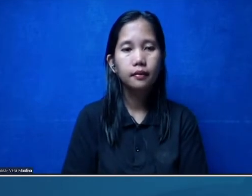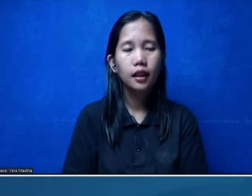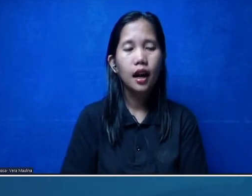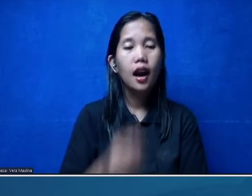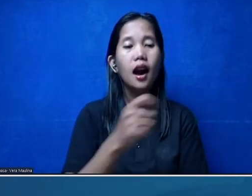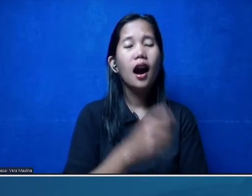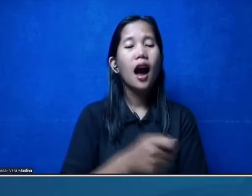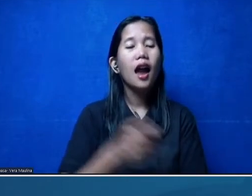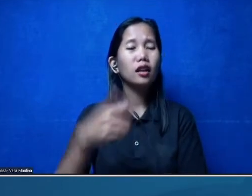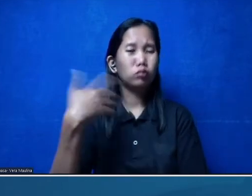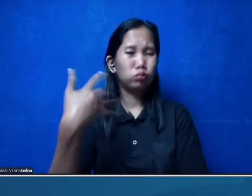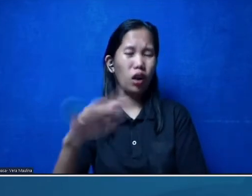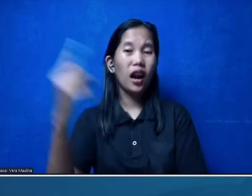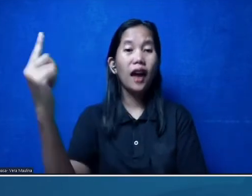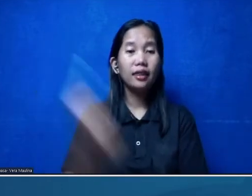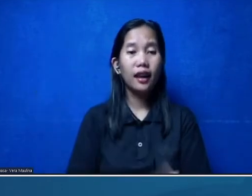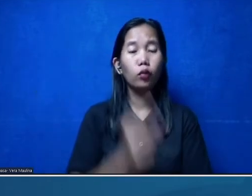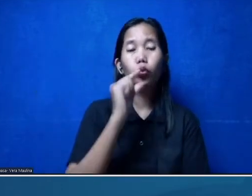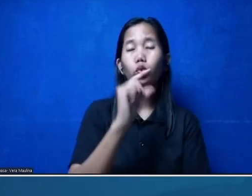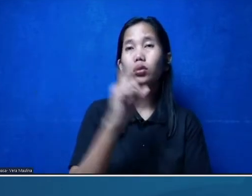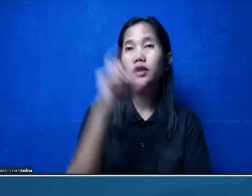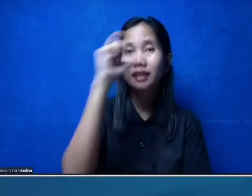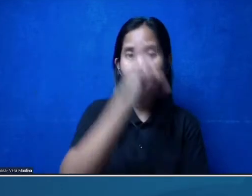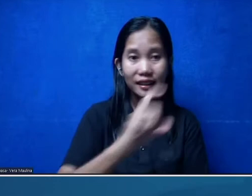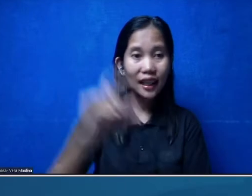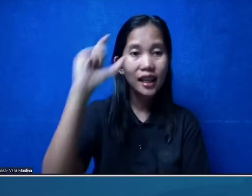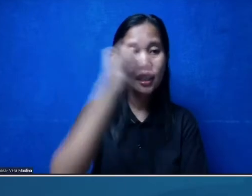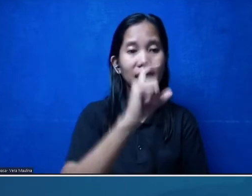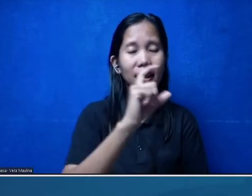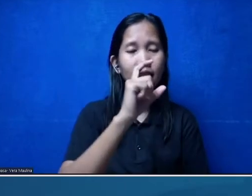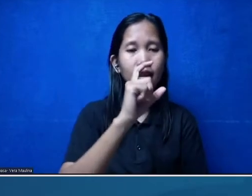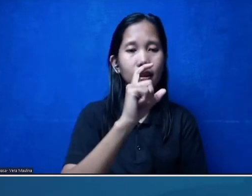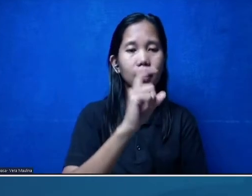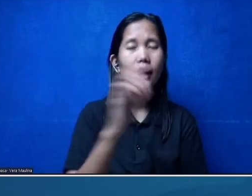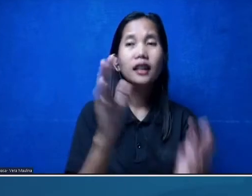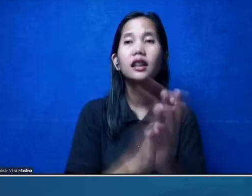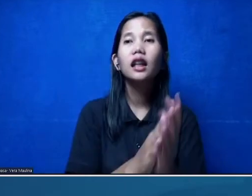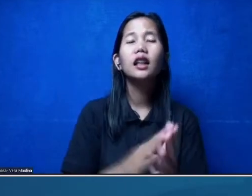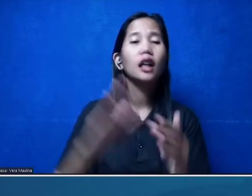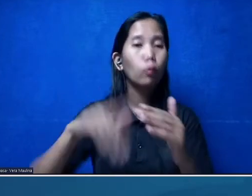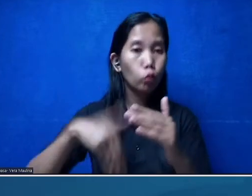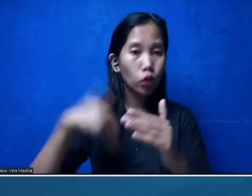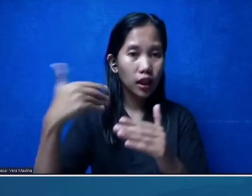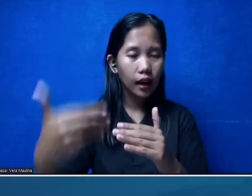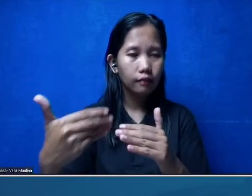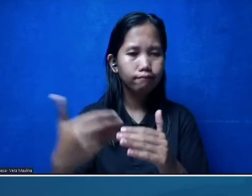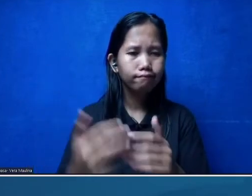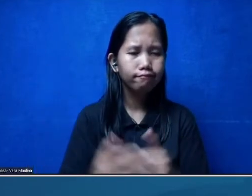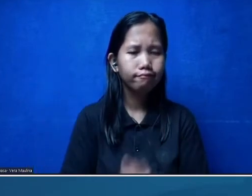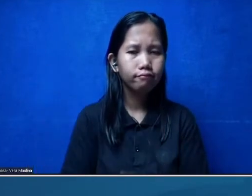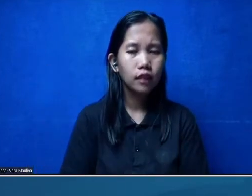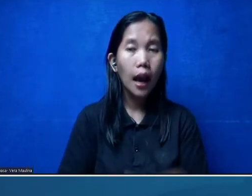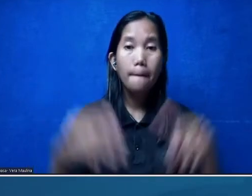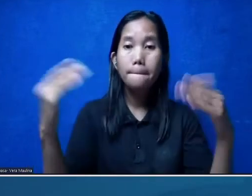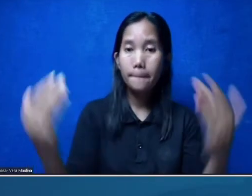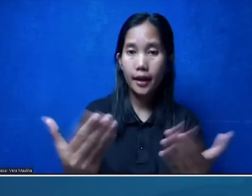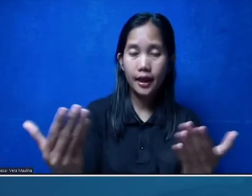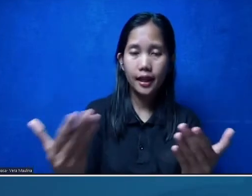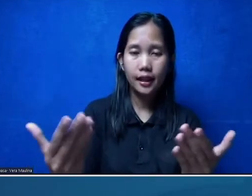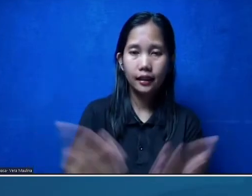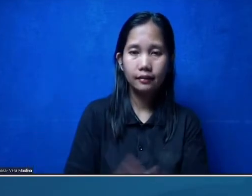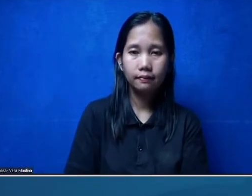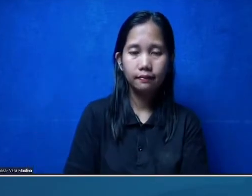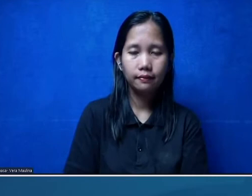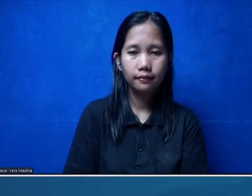dimanakah engkau dimanakah engkau pendeta Budha di manakah engkau pendeta Wenas Dimanakah